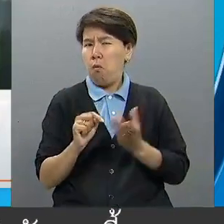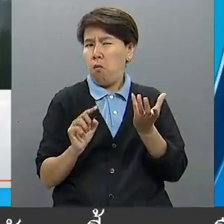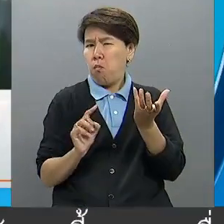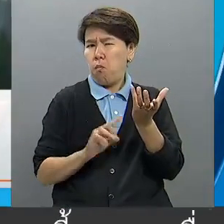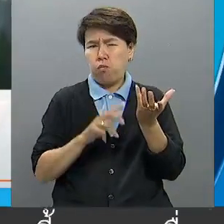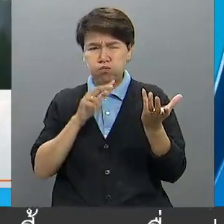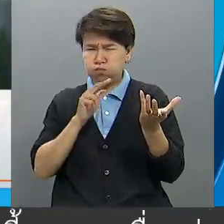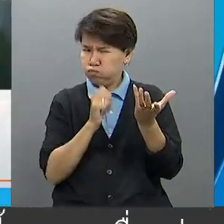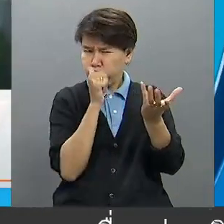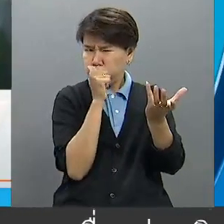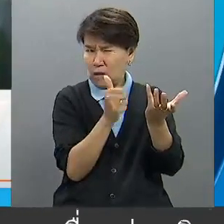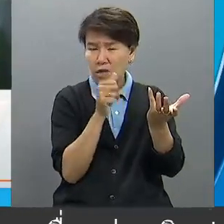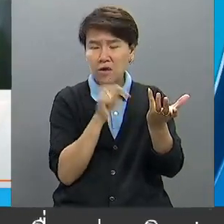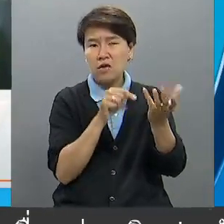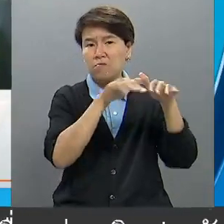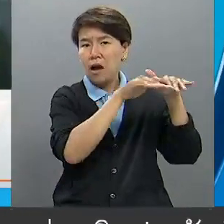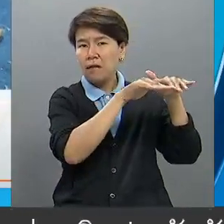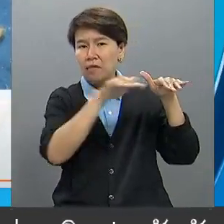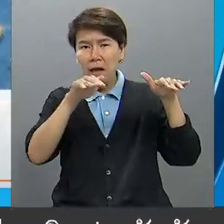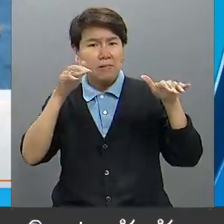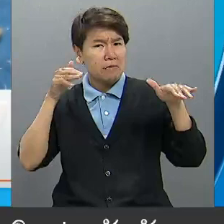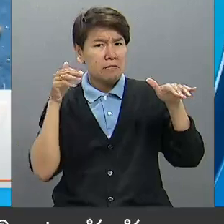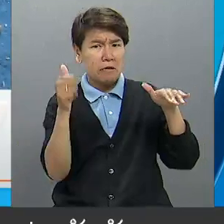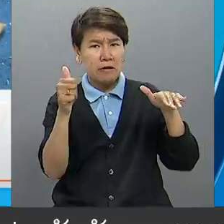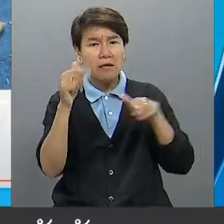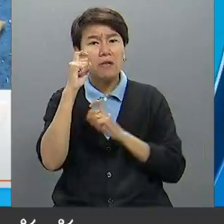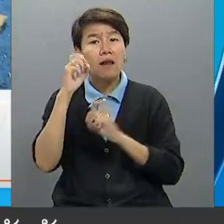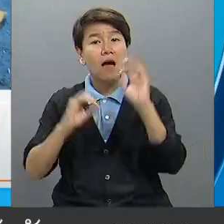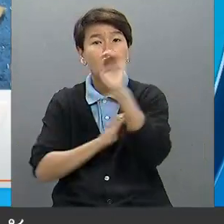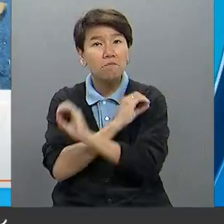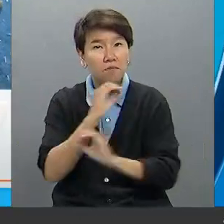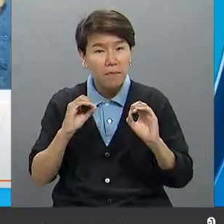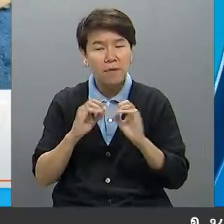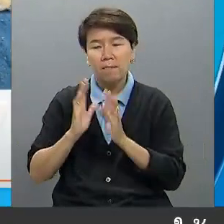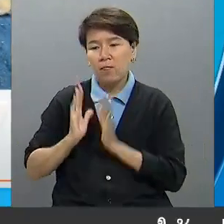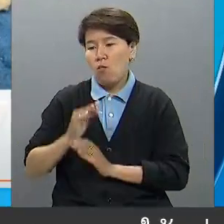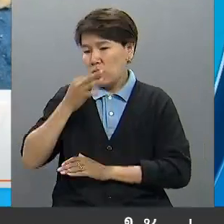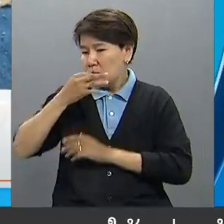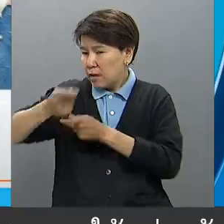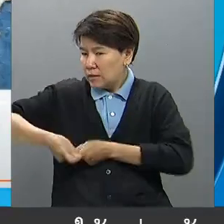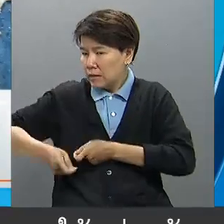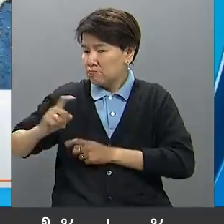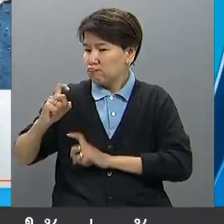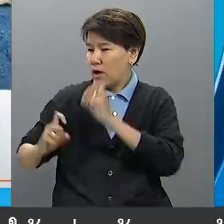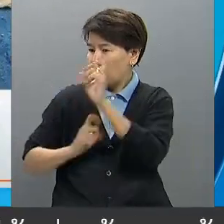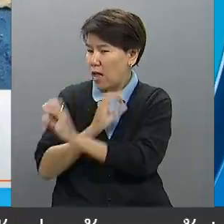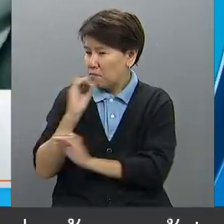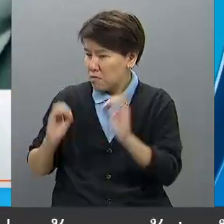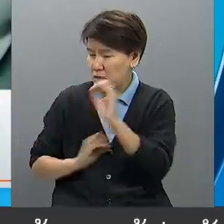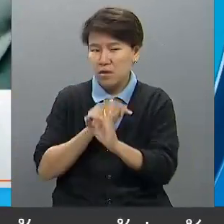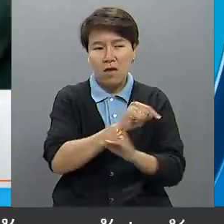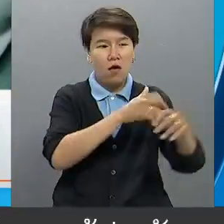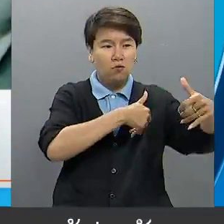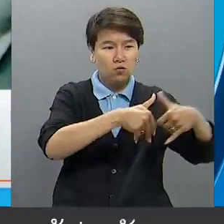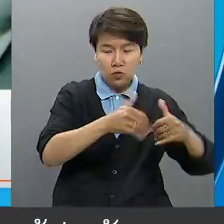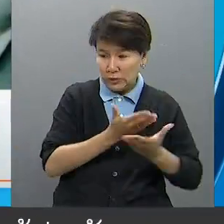เขาบอกว่ากระบวนการผลิตก็ต้องปลอดภัยทั้งเกษตรกรแล้วก็ผู้บริโภคด้วยปราศจากสารปนเปื้อนไม่ทำให้เป็นพิษต่อสิ่งแวด